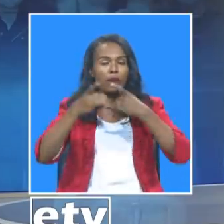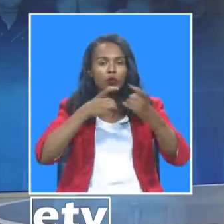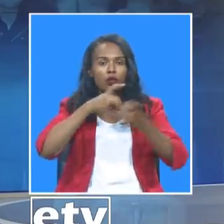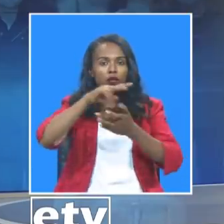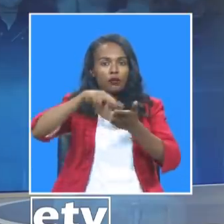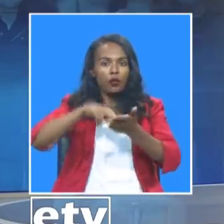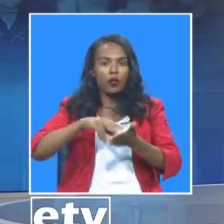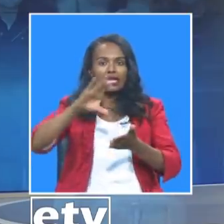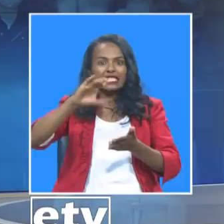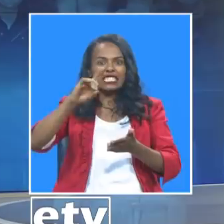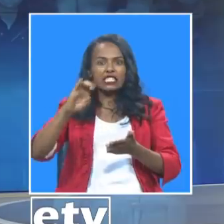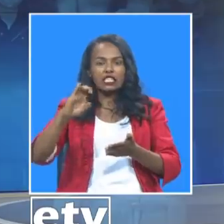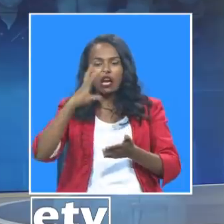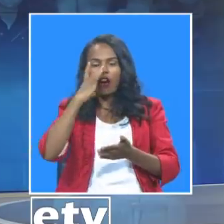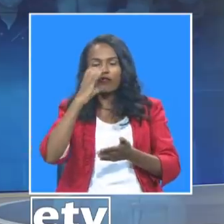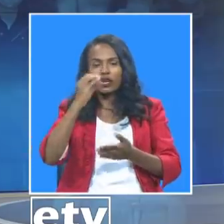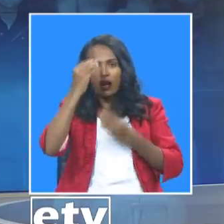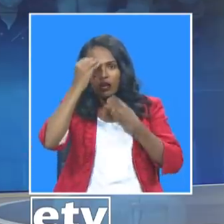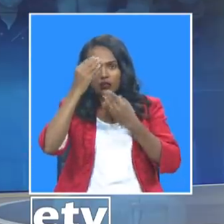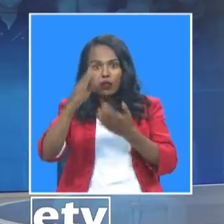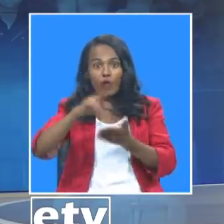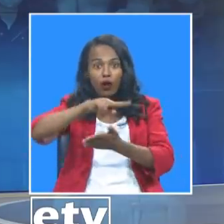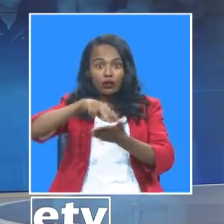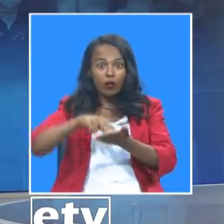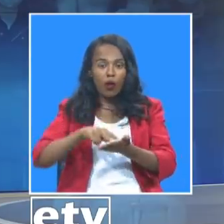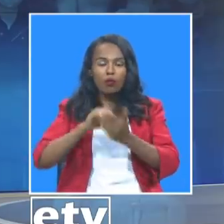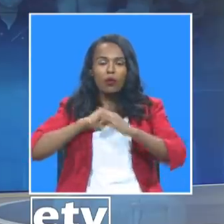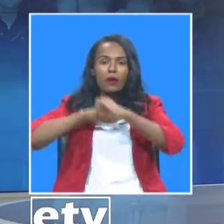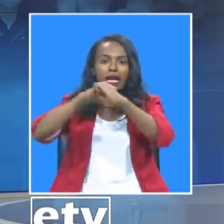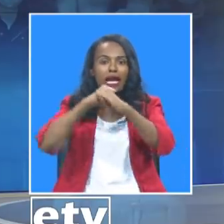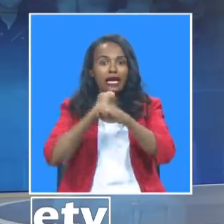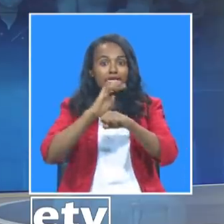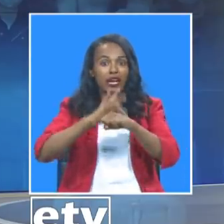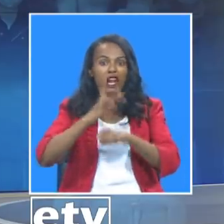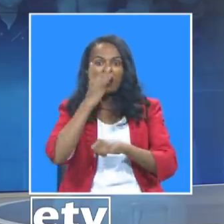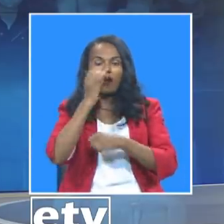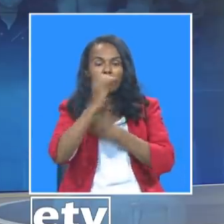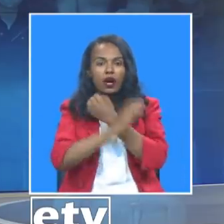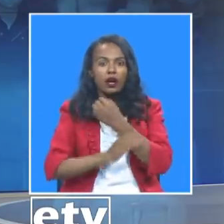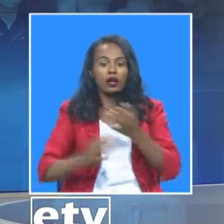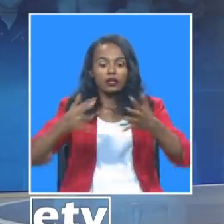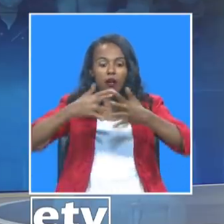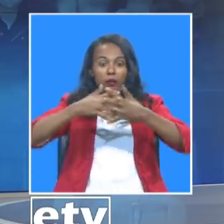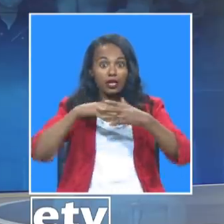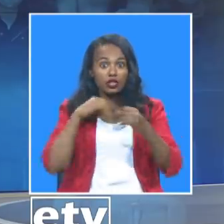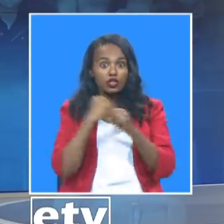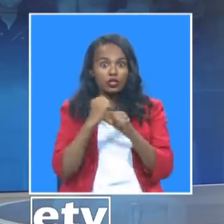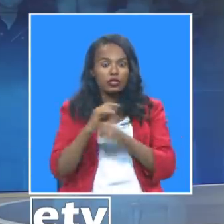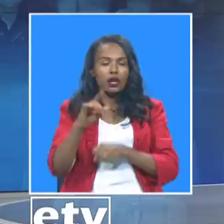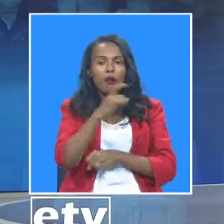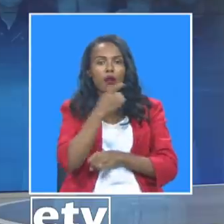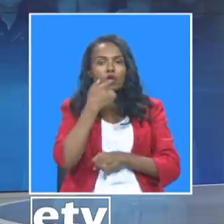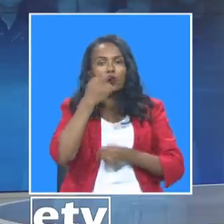ተቋም ሲዲሲ አፍሪካ አስታወቀ። ተቋሙ በመከላከሉ ስራ ላይ ከአፍሪካ ሀገራት ጋር በቅንጅት እየሰራ መሆኑንም ነው ያስታወቀው።